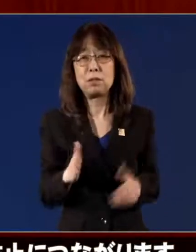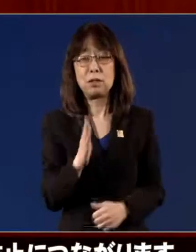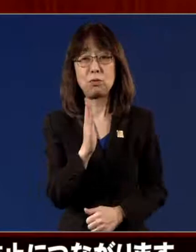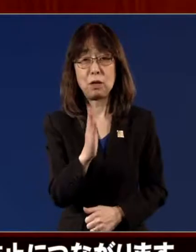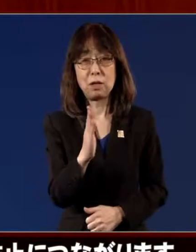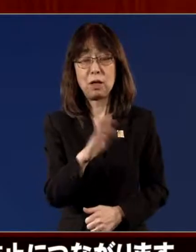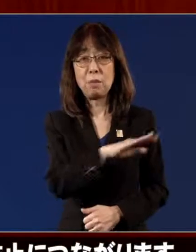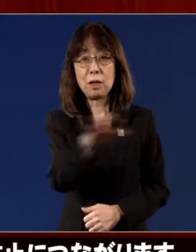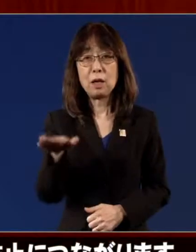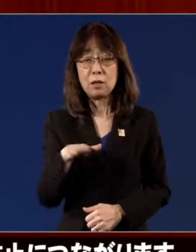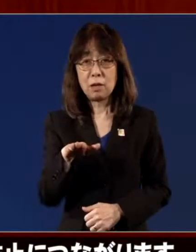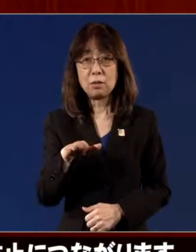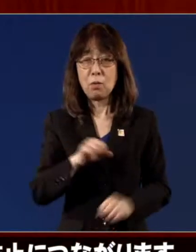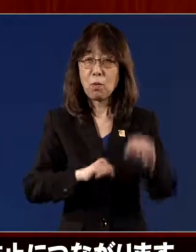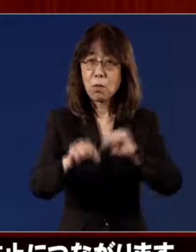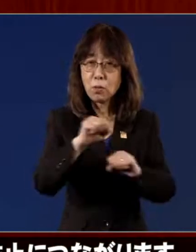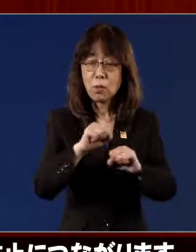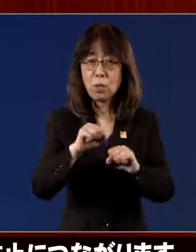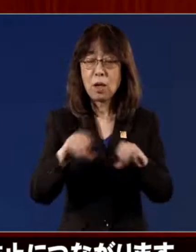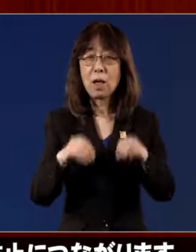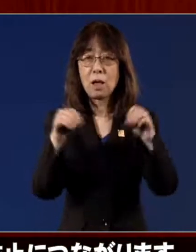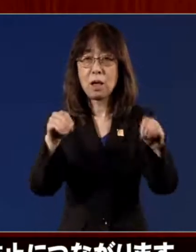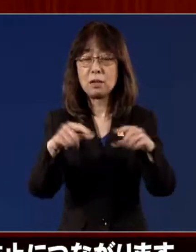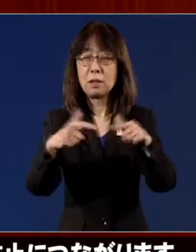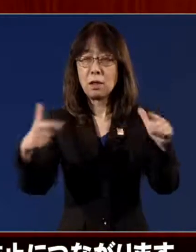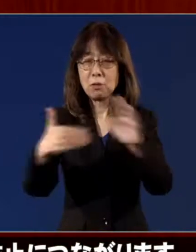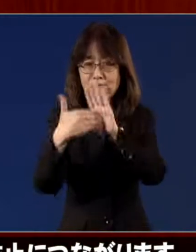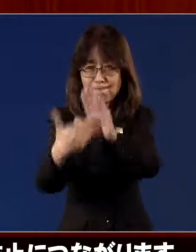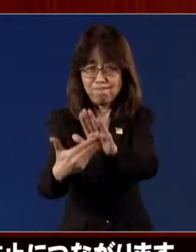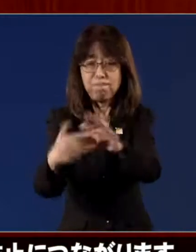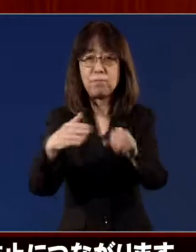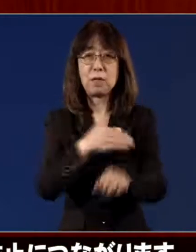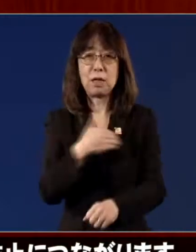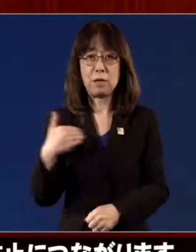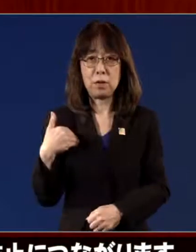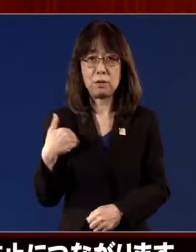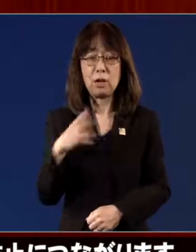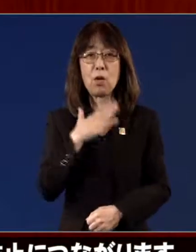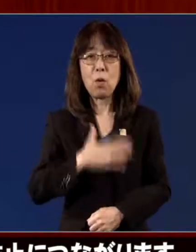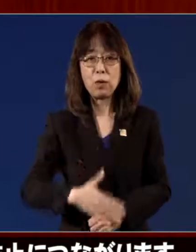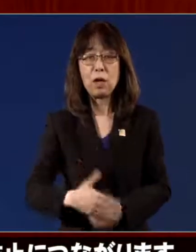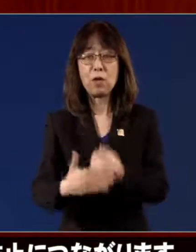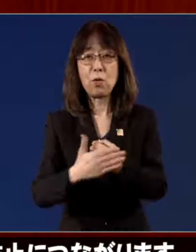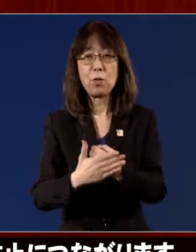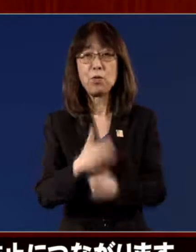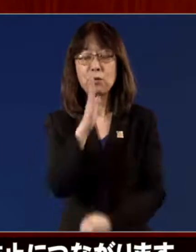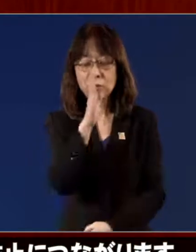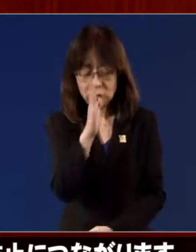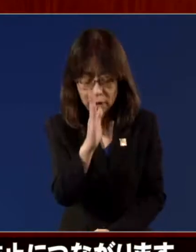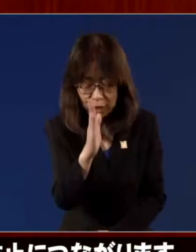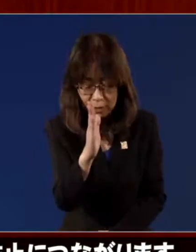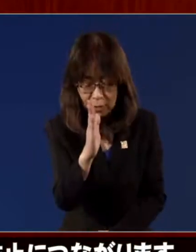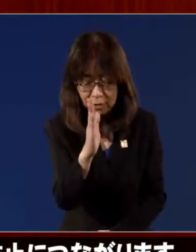感染拡大防止につながりますご理解ご協力をお願いいたします